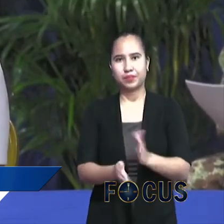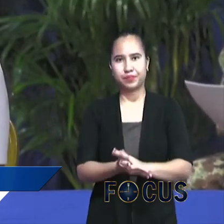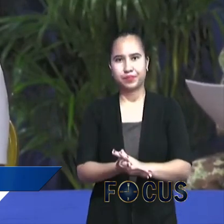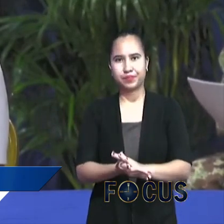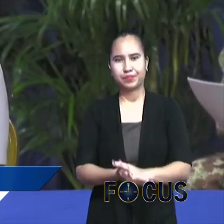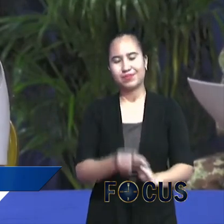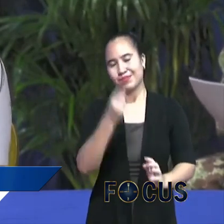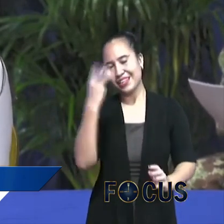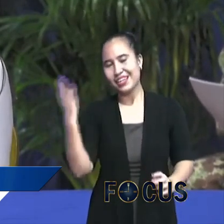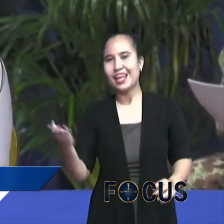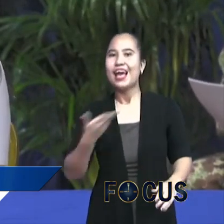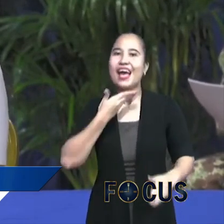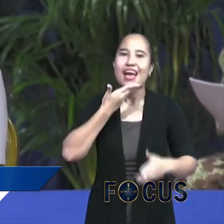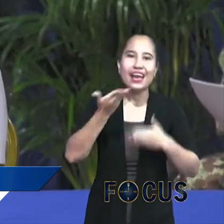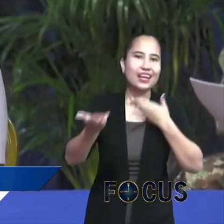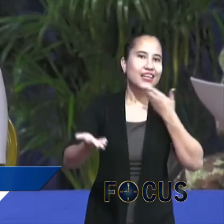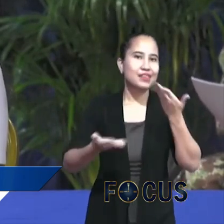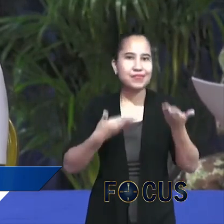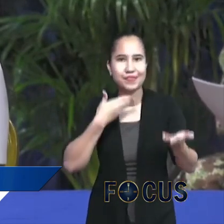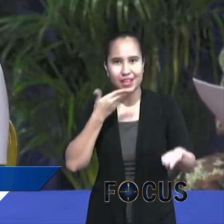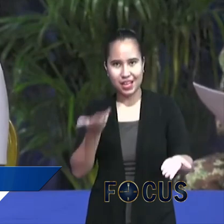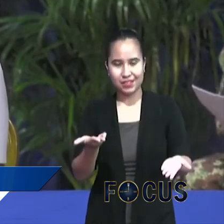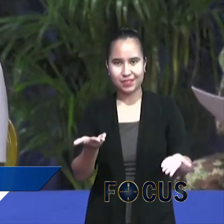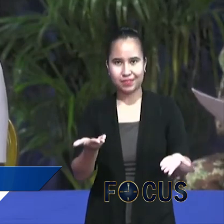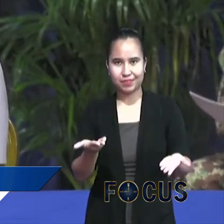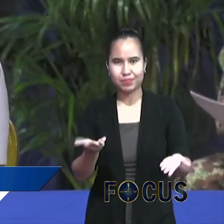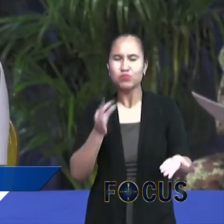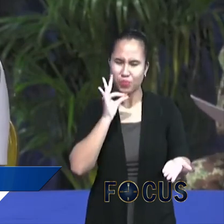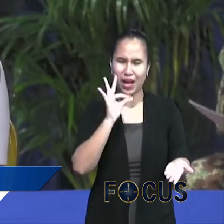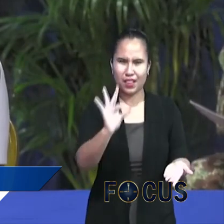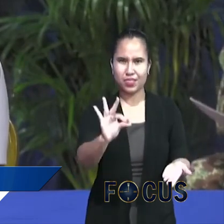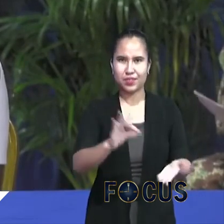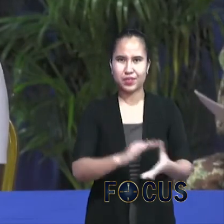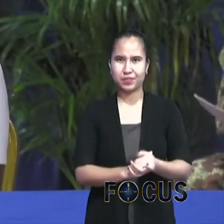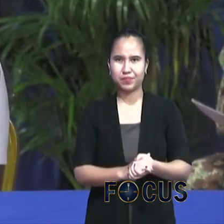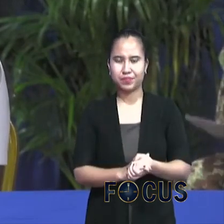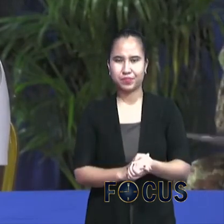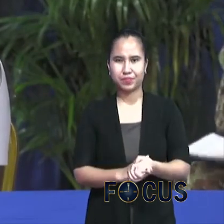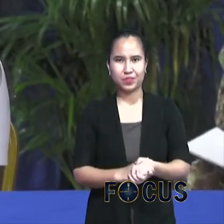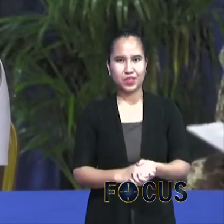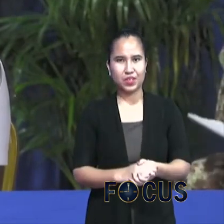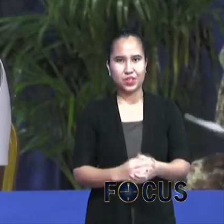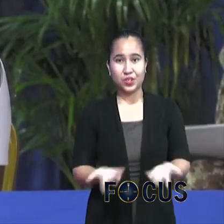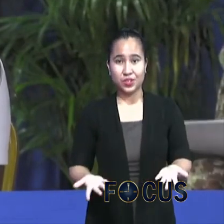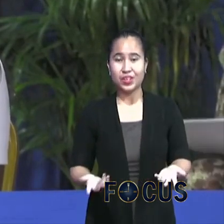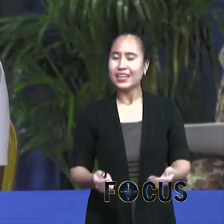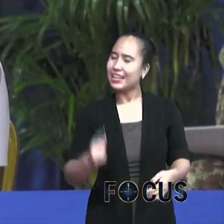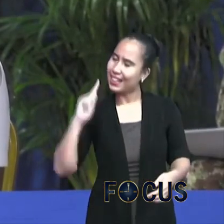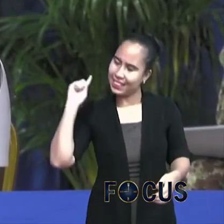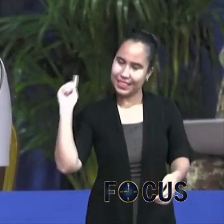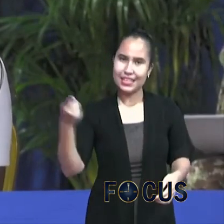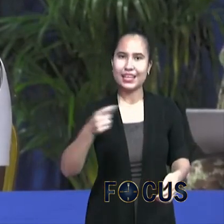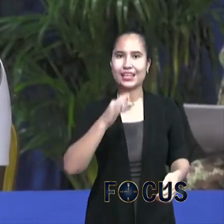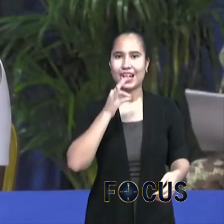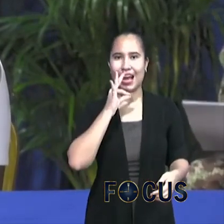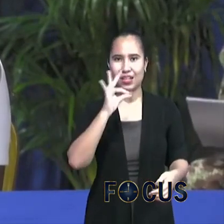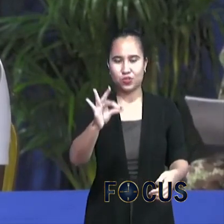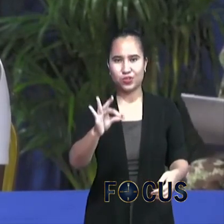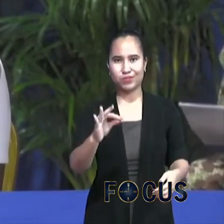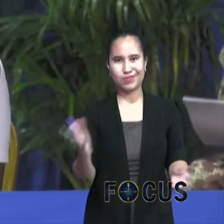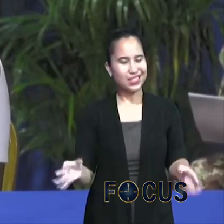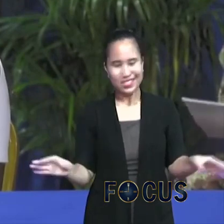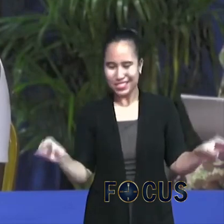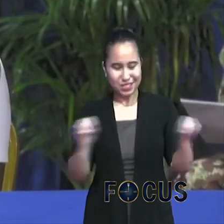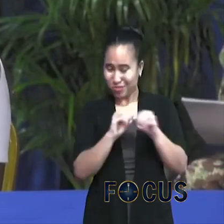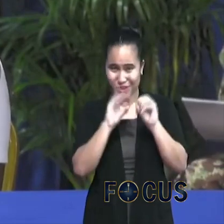die gesteld worden. Als u alles in uw verzoek zet en het is duidelijk, wordt u niet teruggebeld, dan krijgt u meteen antwoord. Is het onduidelijk, wordt u gebeld en